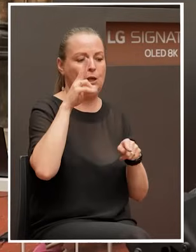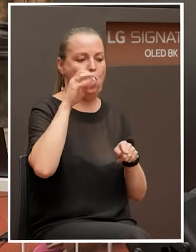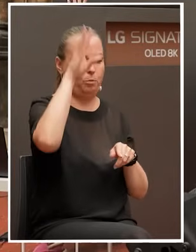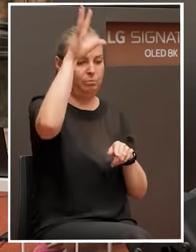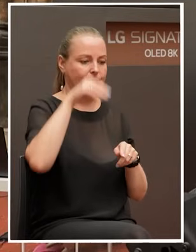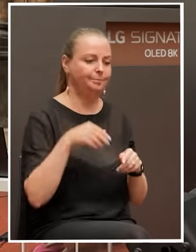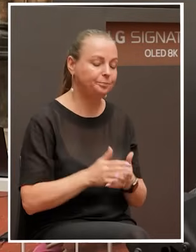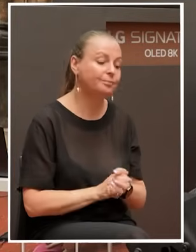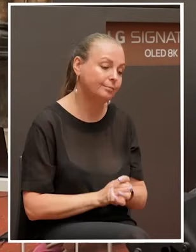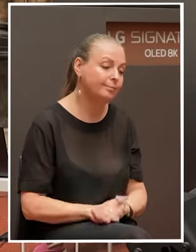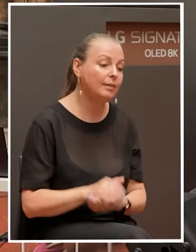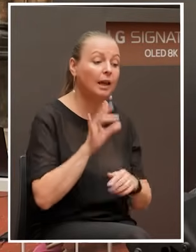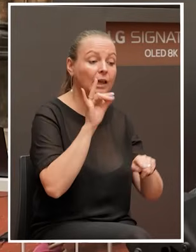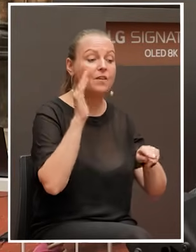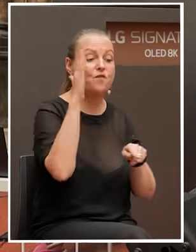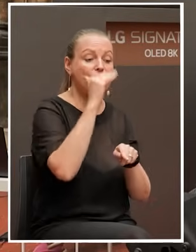И